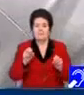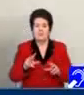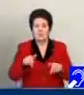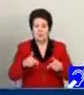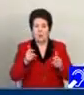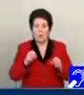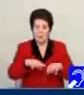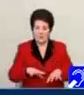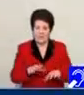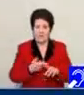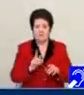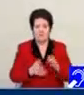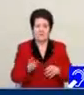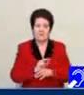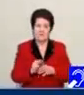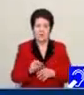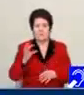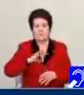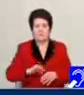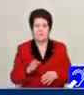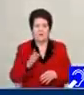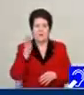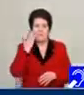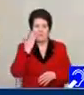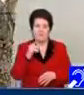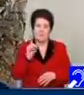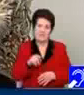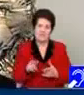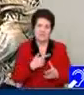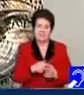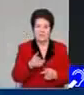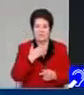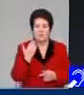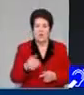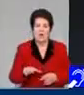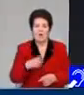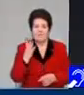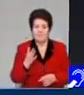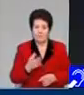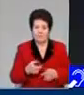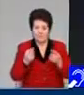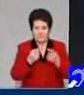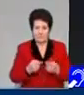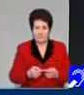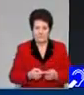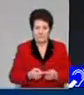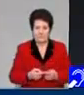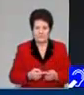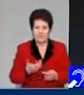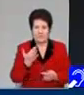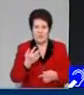pacientul poate fi tratat și o să beneficieze de la metodele date sau nu. În cadrul centrului au fost prestate peste 30 de